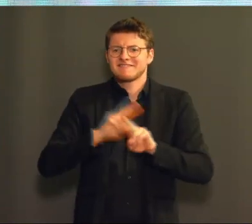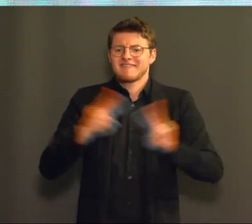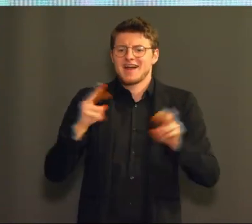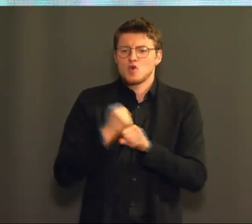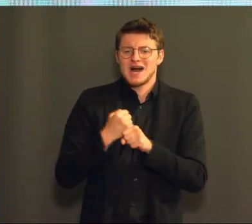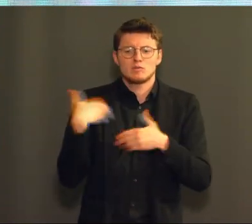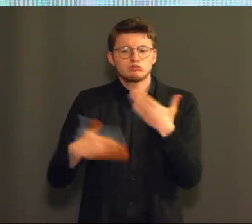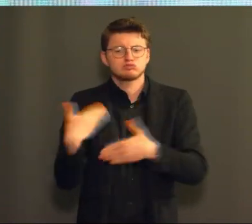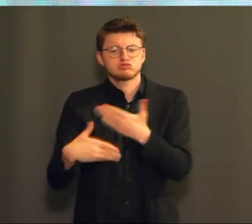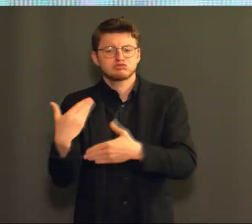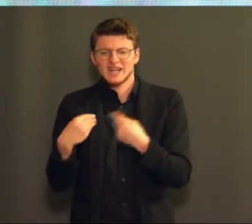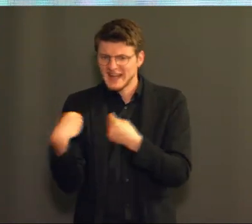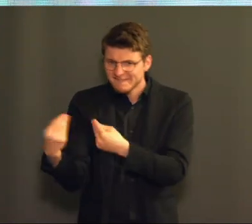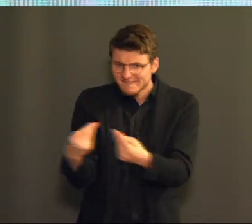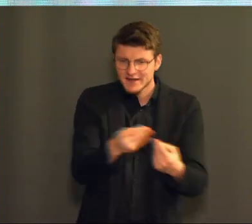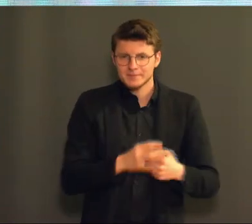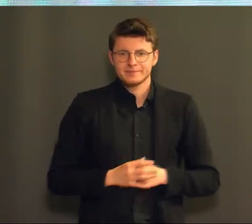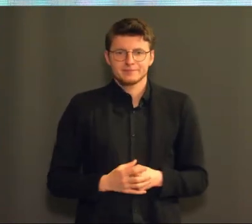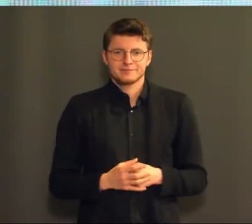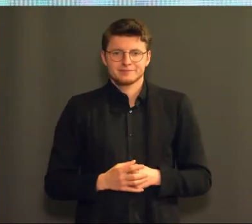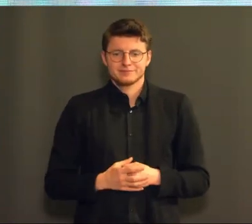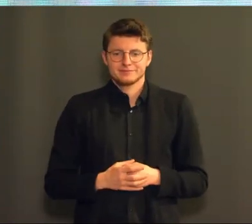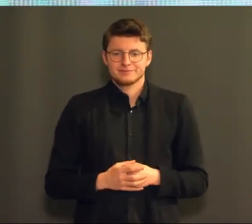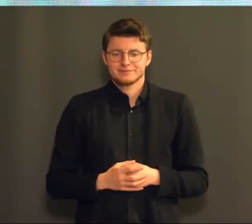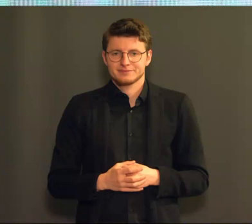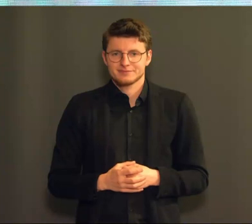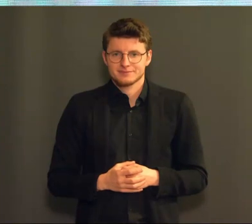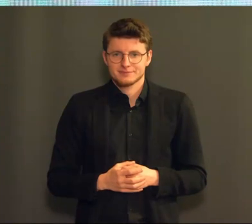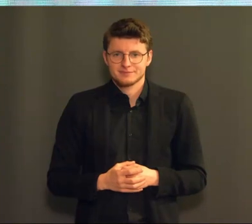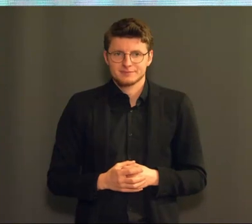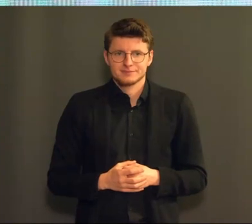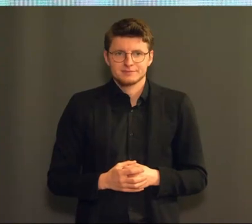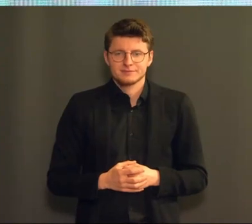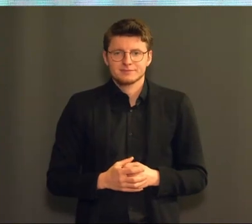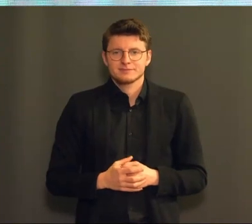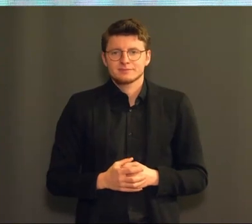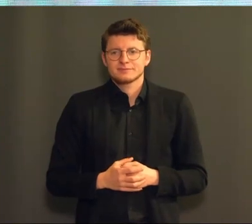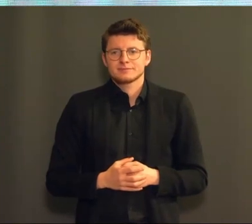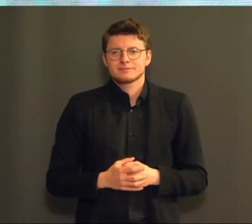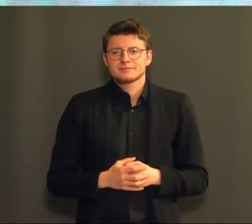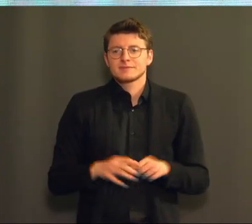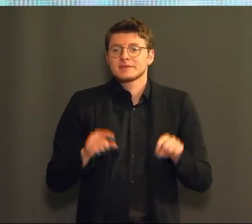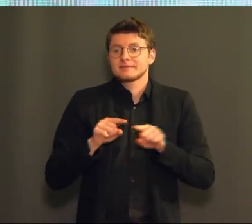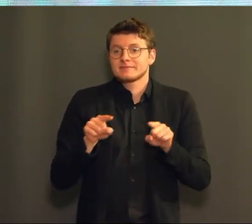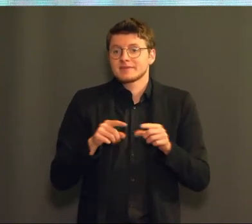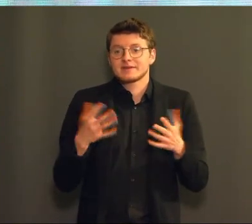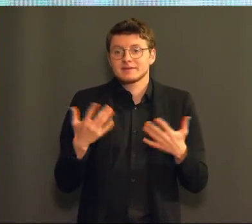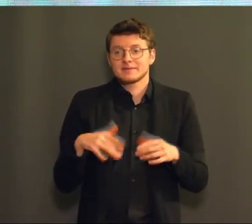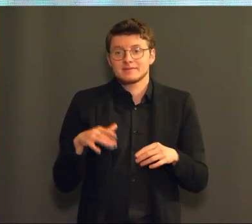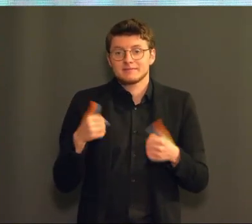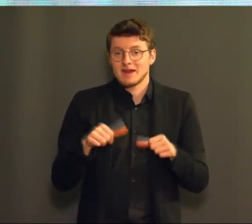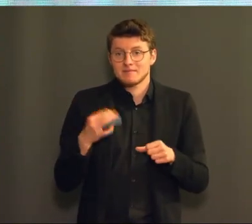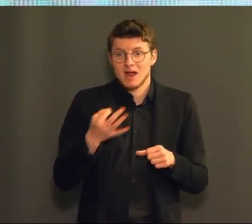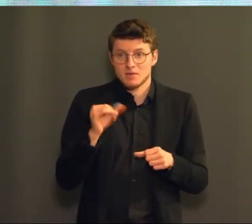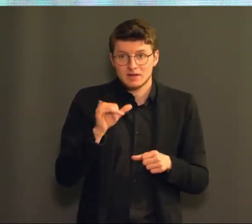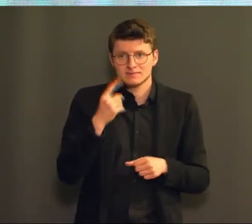evolueren en verder te kunnen werken. Het is en blijft daarom belangrijk om de specifieke oorzaken achter